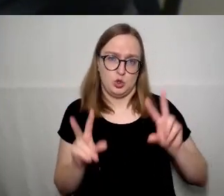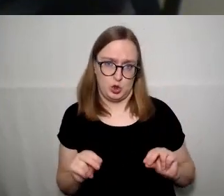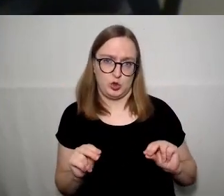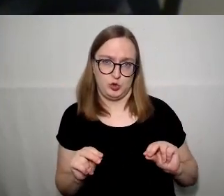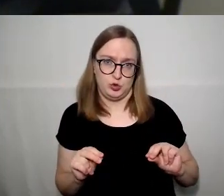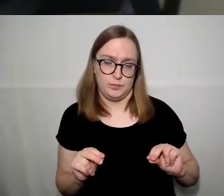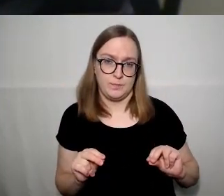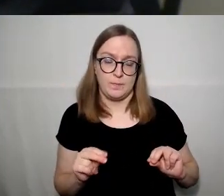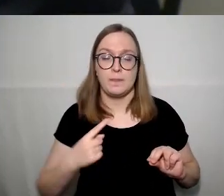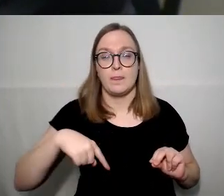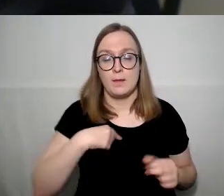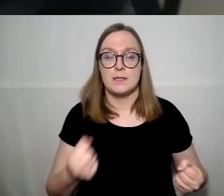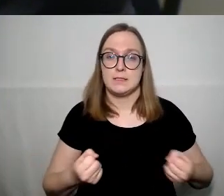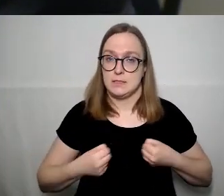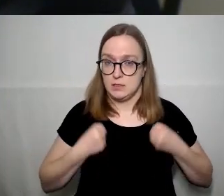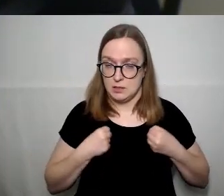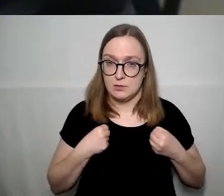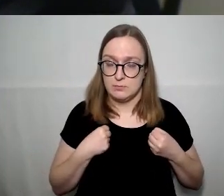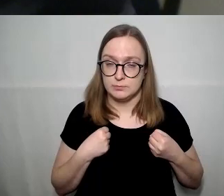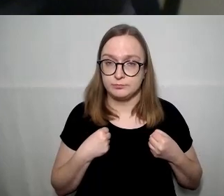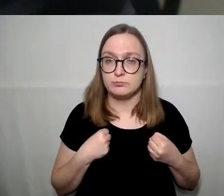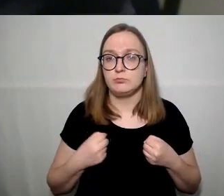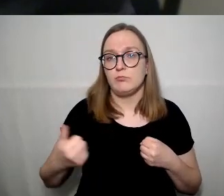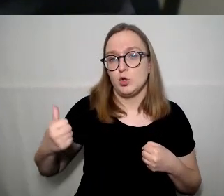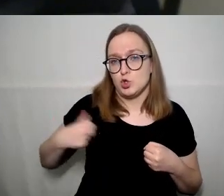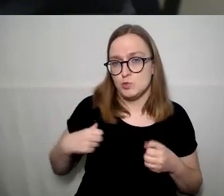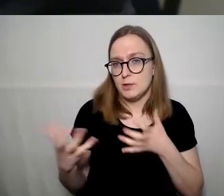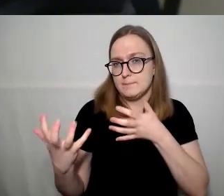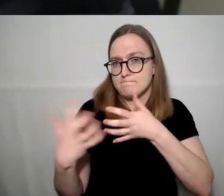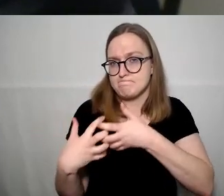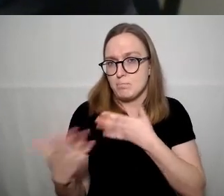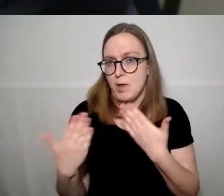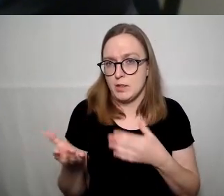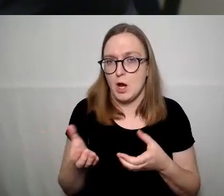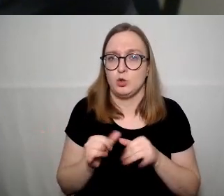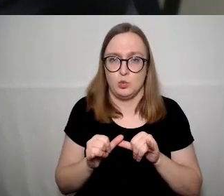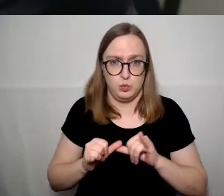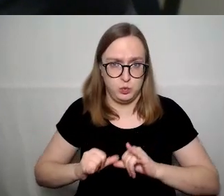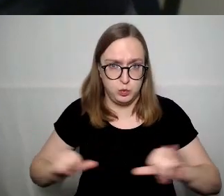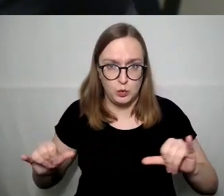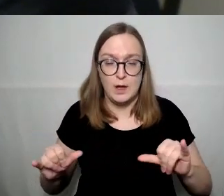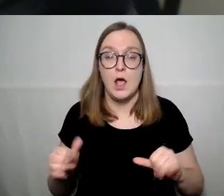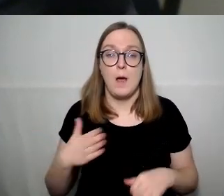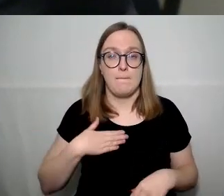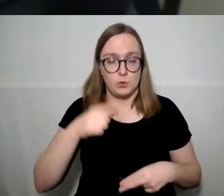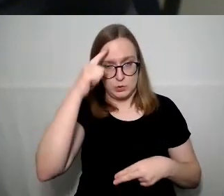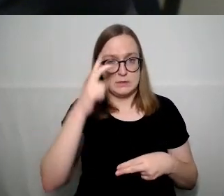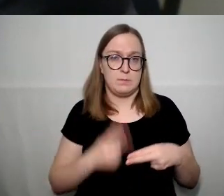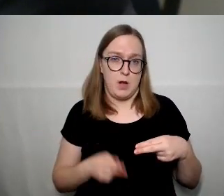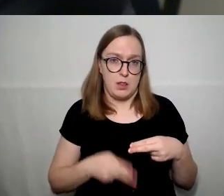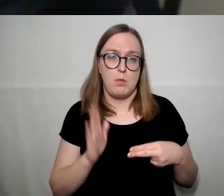sieksime stiprinti dialogą su gyventojais ir mūsų sprendimai bus